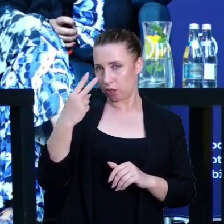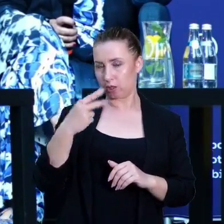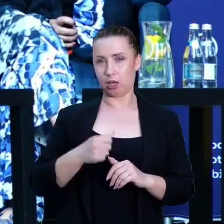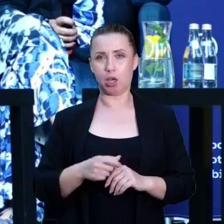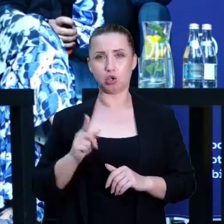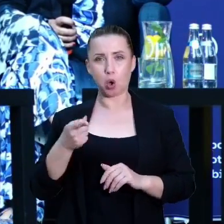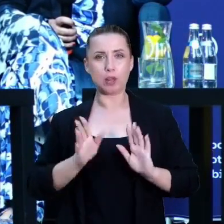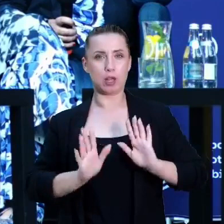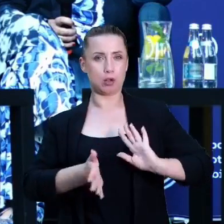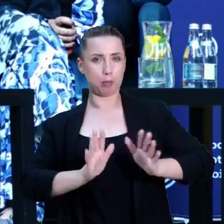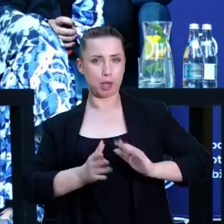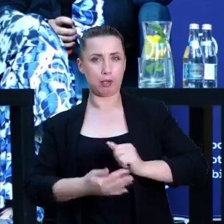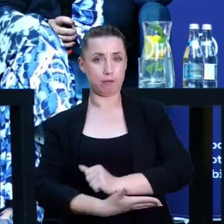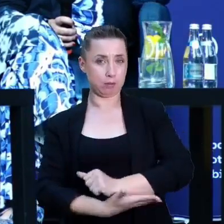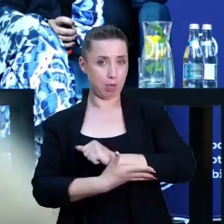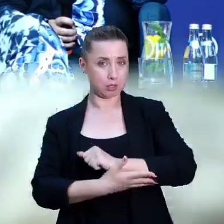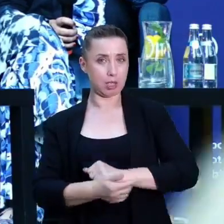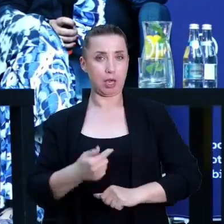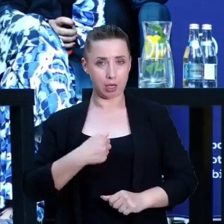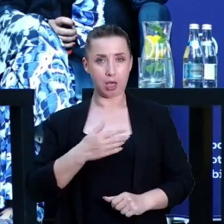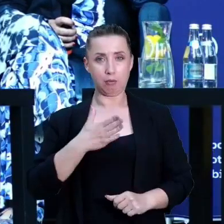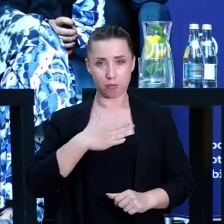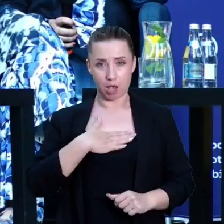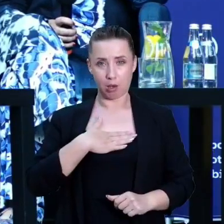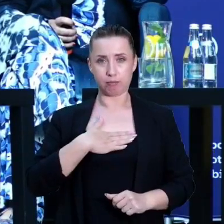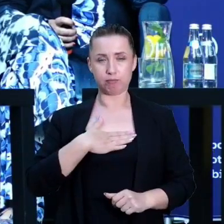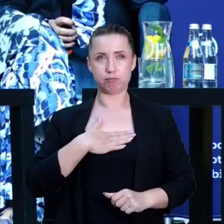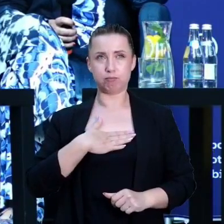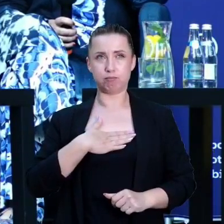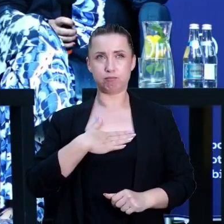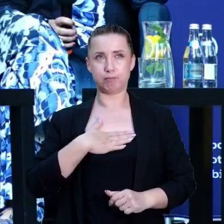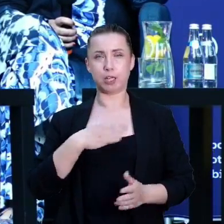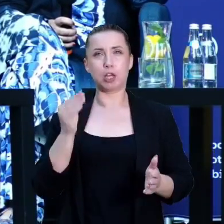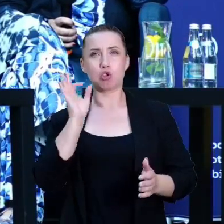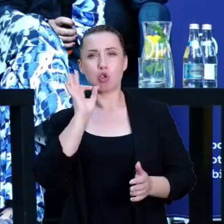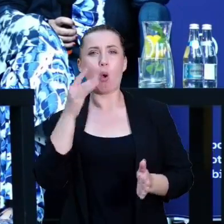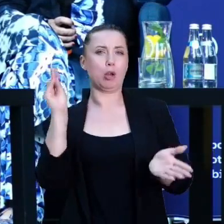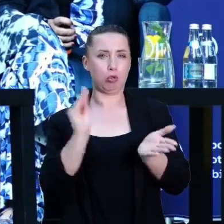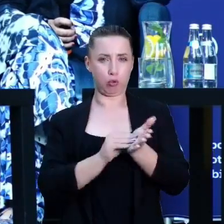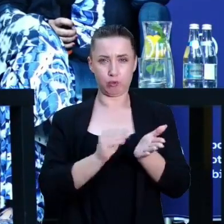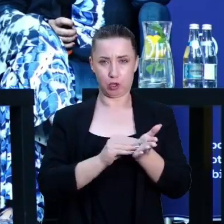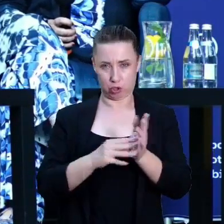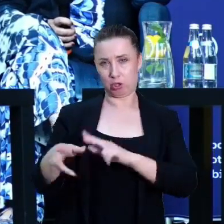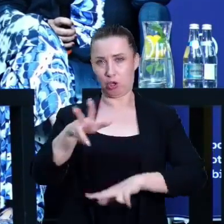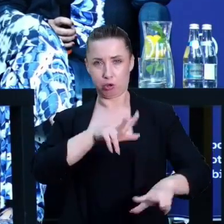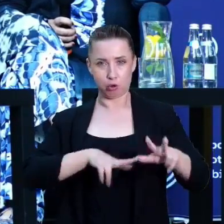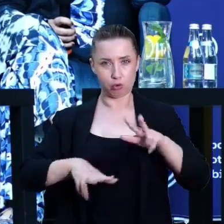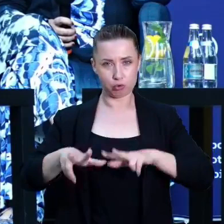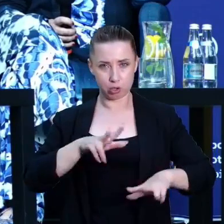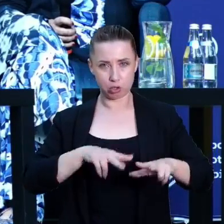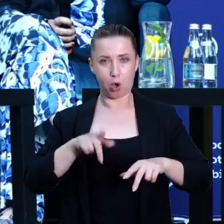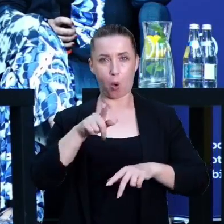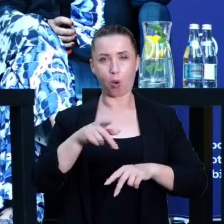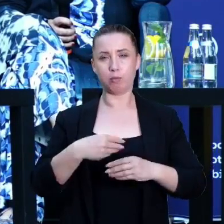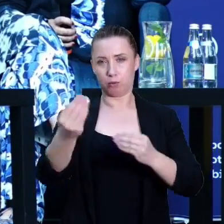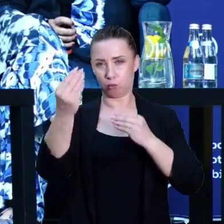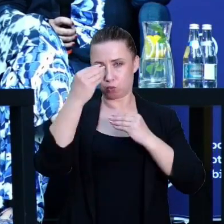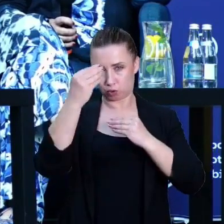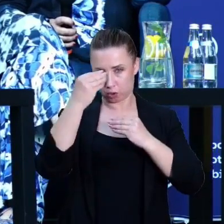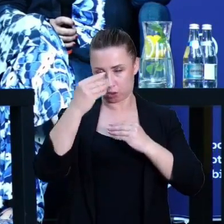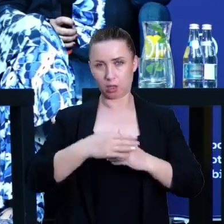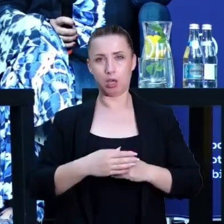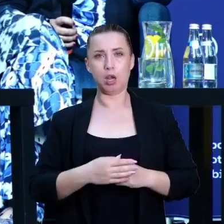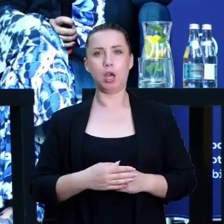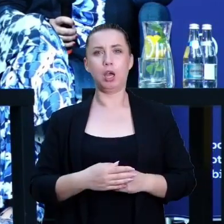no, myślę, że miałam przeszłam taką szkołę na gruncie rodziny, która mnie dosyć uodporniła